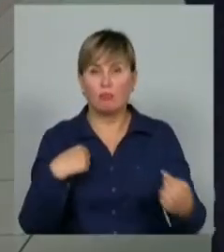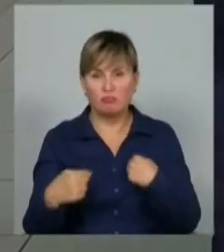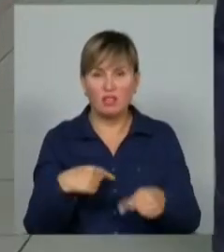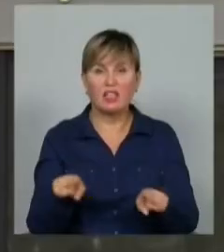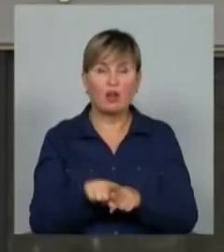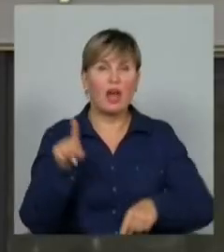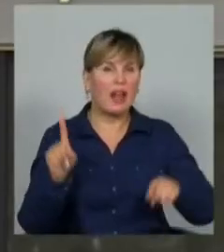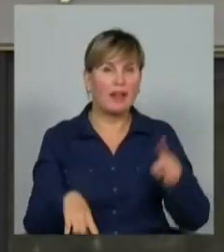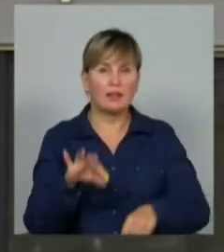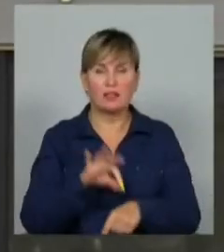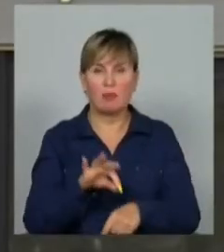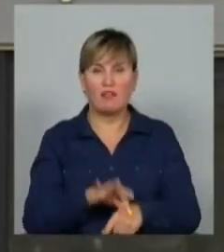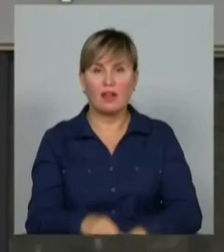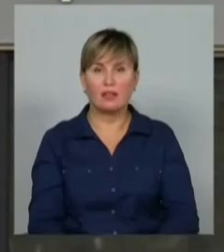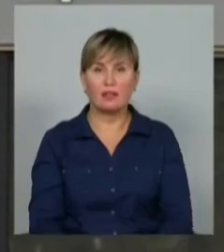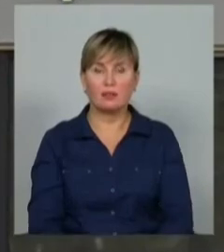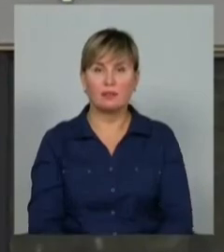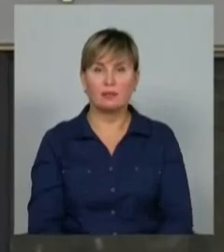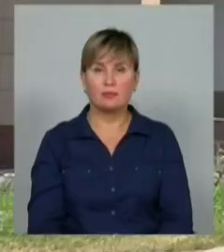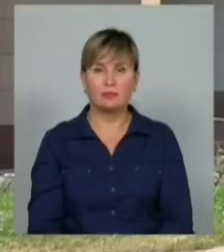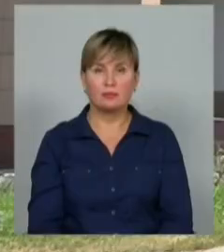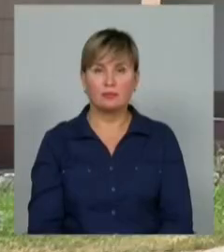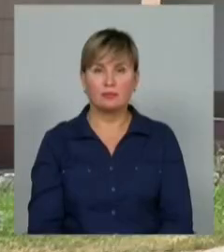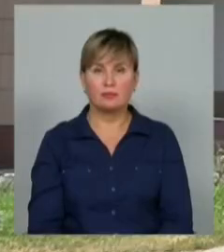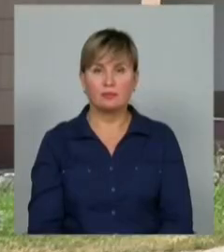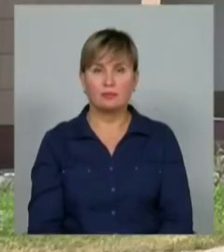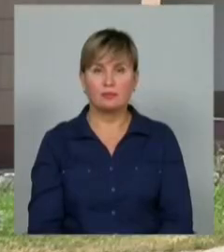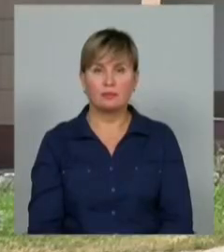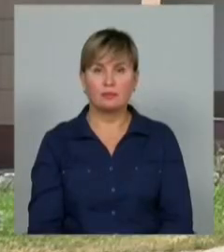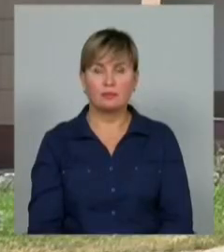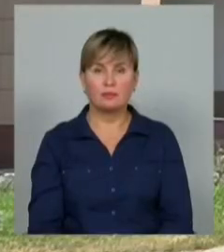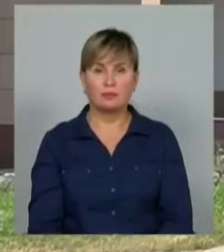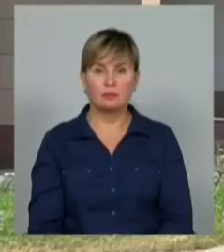редким заболеванием. Айдана Нураш, Айолым Кольжигет, Рашид Шукуралиев, телеканал Алматы.